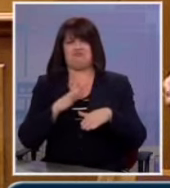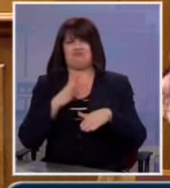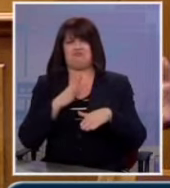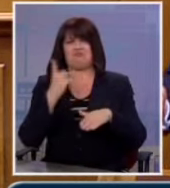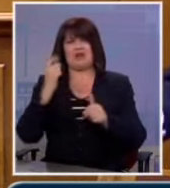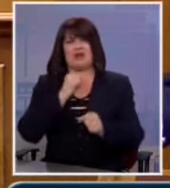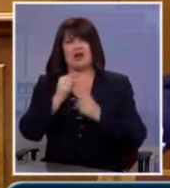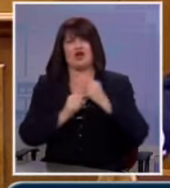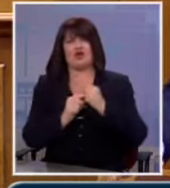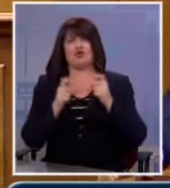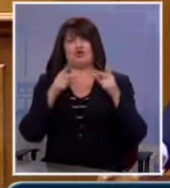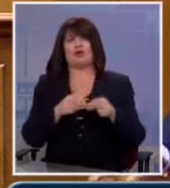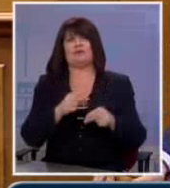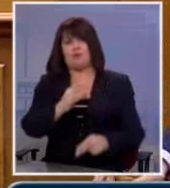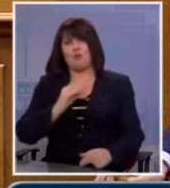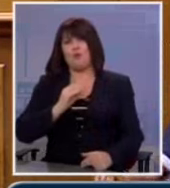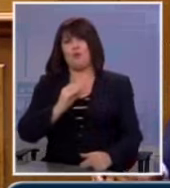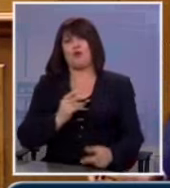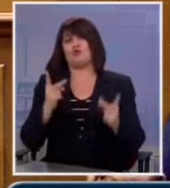και ένα χρόνο σταματήσει οι εκταμιεύσεις.